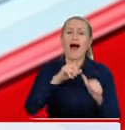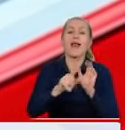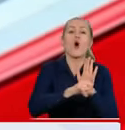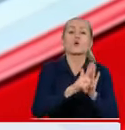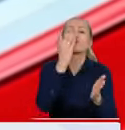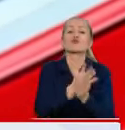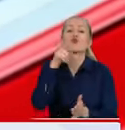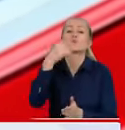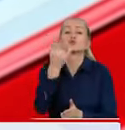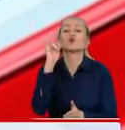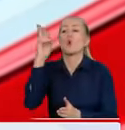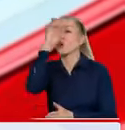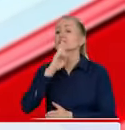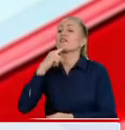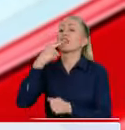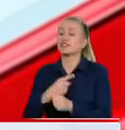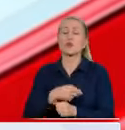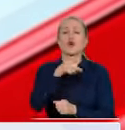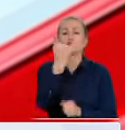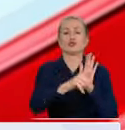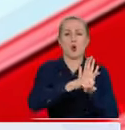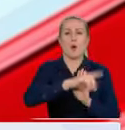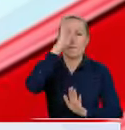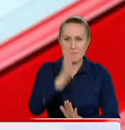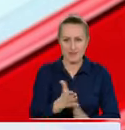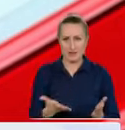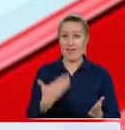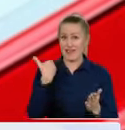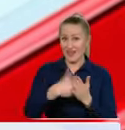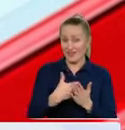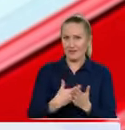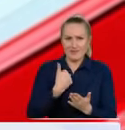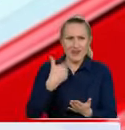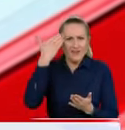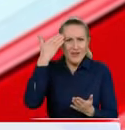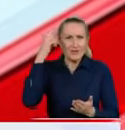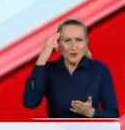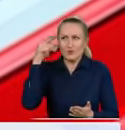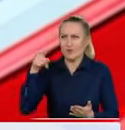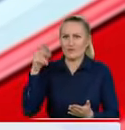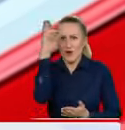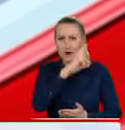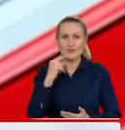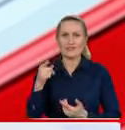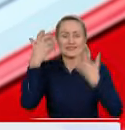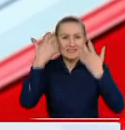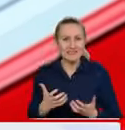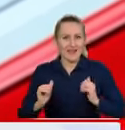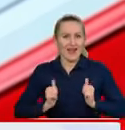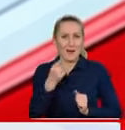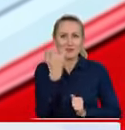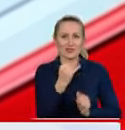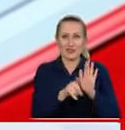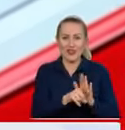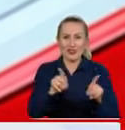rodzice decydują, że dzieci po prostu na tą religię będą chodziły. I w związku z tym rozumiem, że są to tacy rodzice, którzy chcą również tego, aby ich dzieci przystąpiły